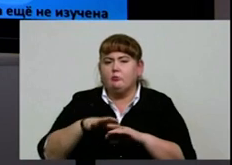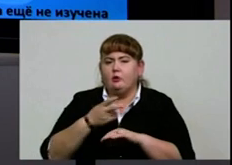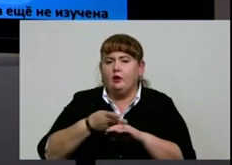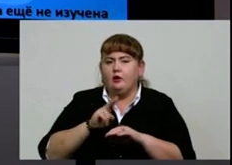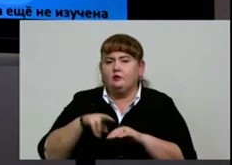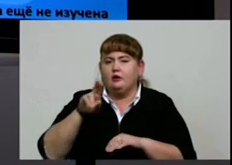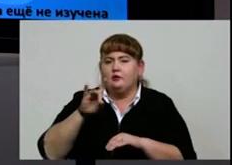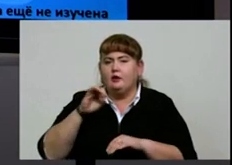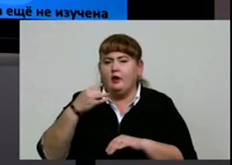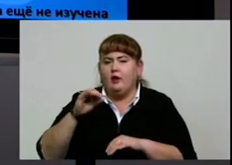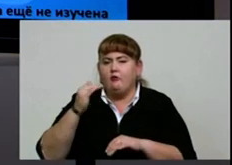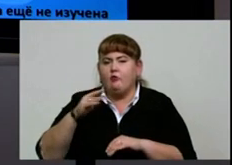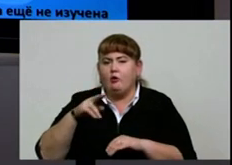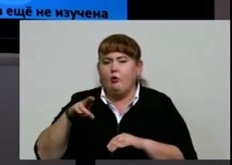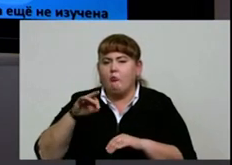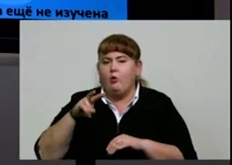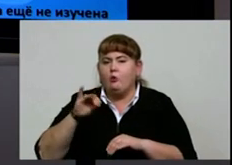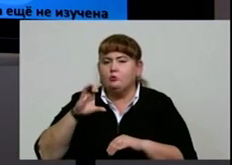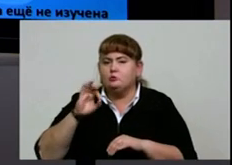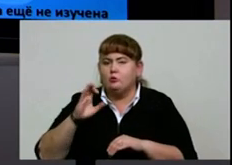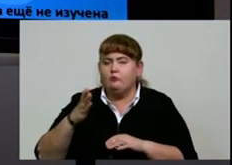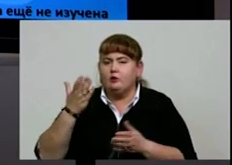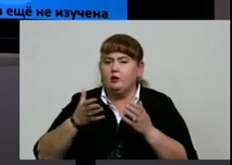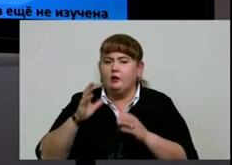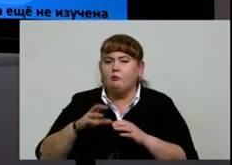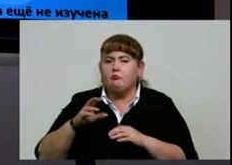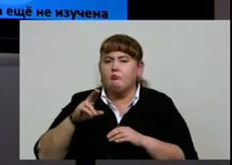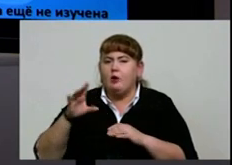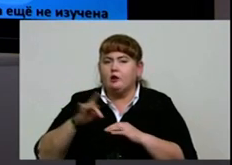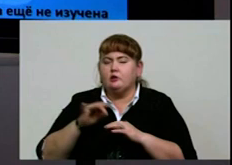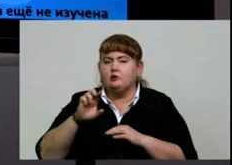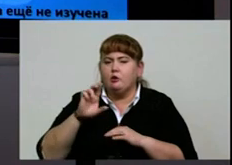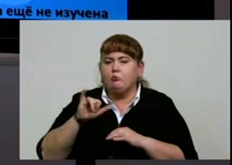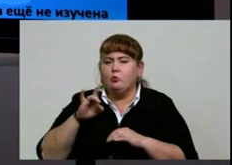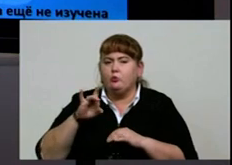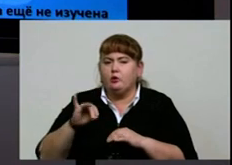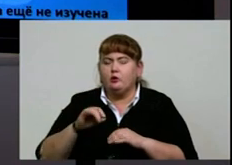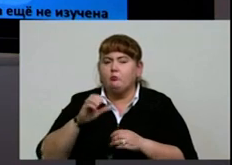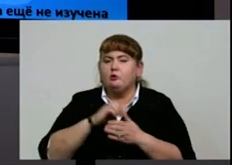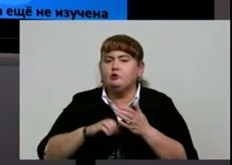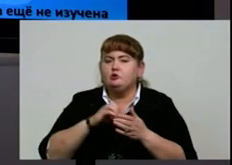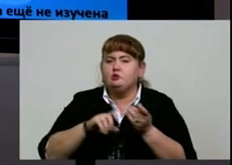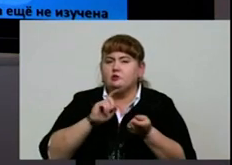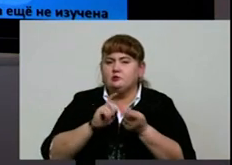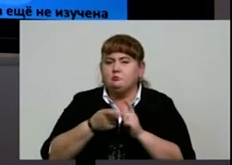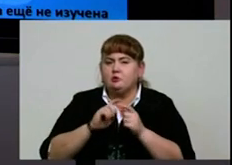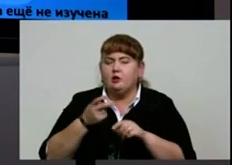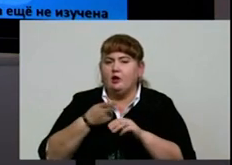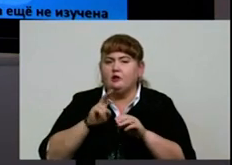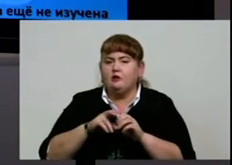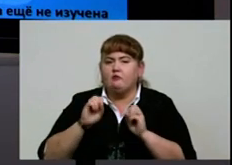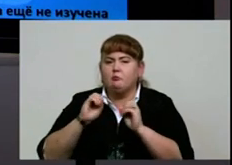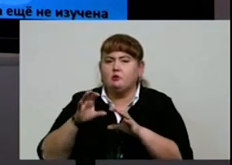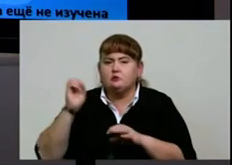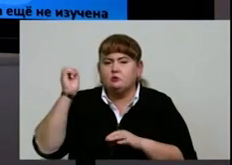дрейф полюсов, может быть, либо магнитные бури. И причины изменения — это выбросы